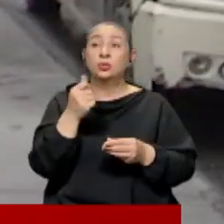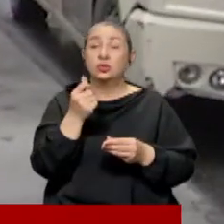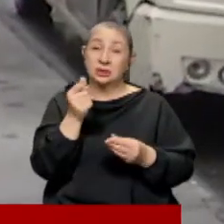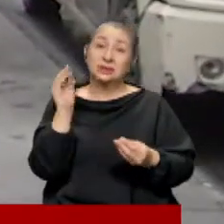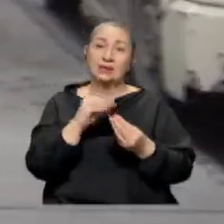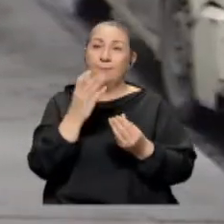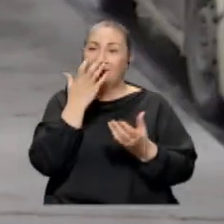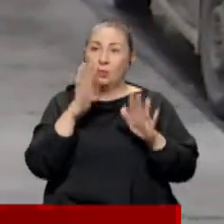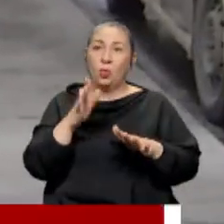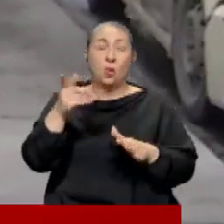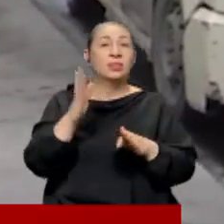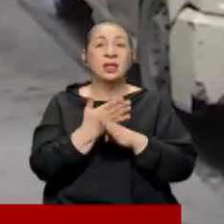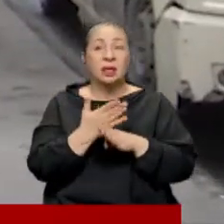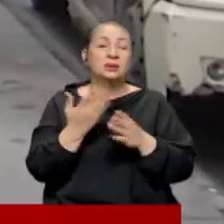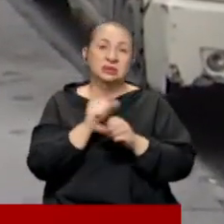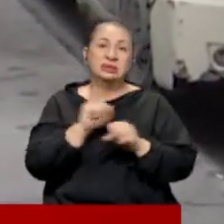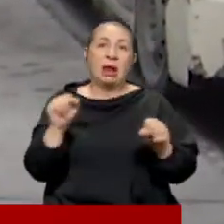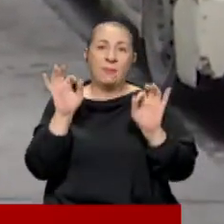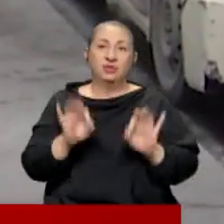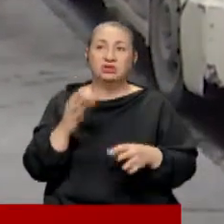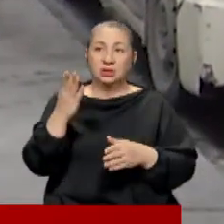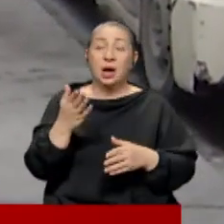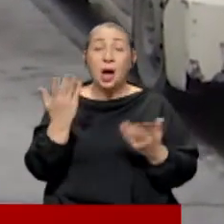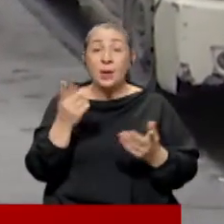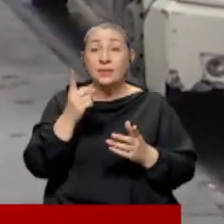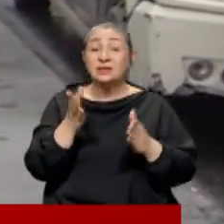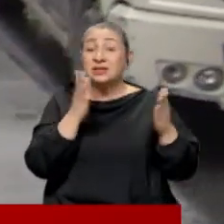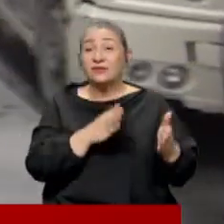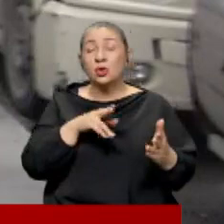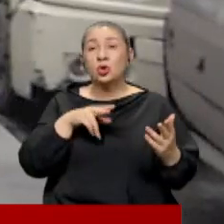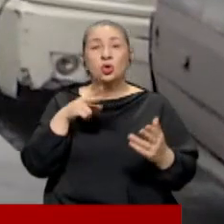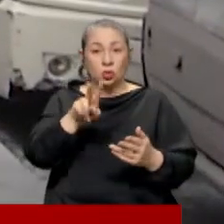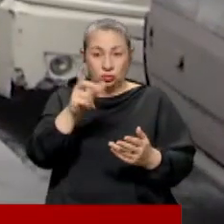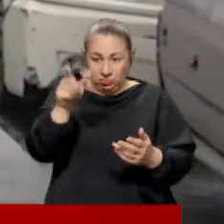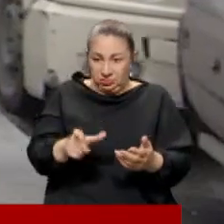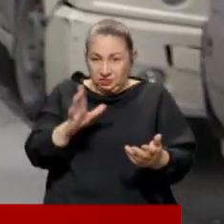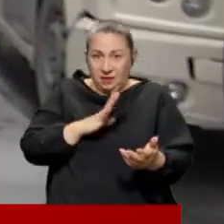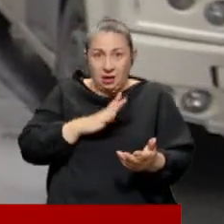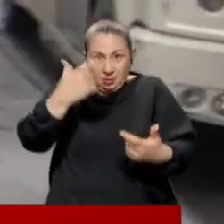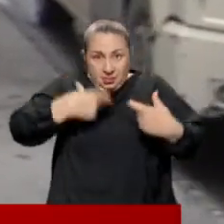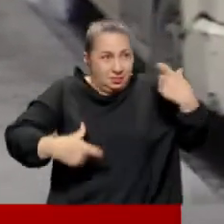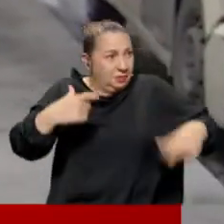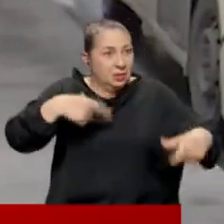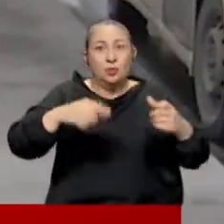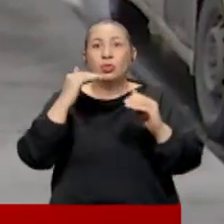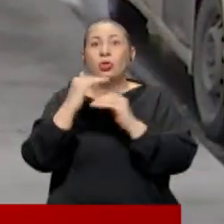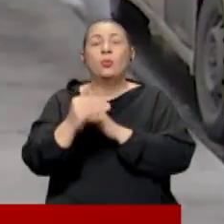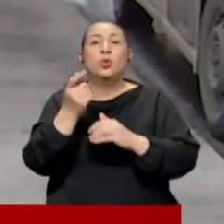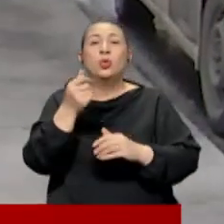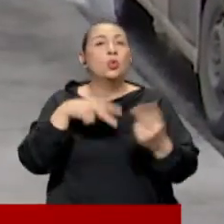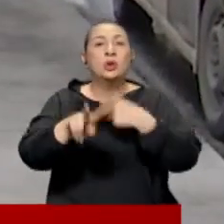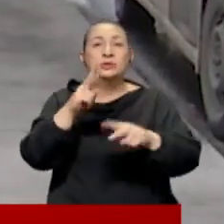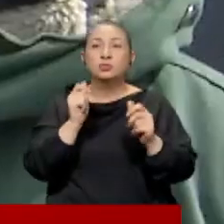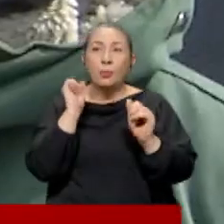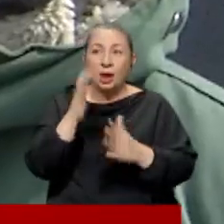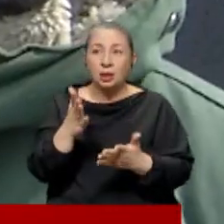ücretlerine zam bekliyorlar. Çünkü artık zarar etmeye başladılar. Ama bir tarafta da yolcular var. Onlara göre zaten toplu ulaşım bedelleri